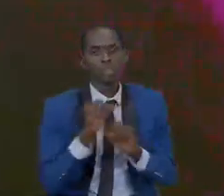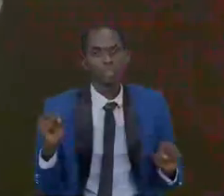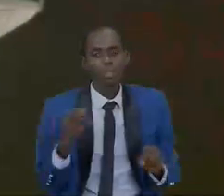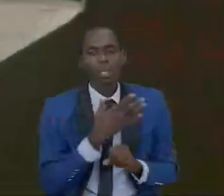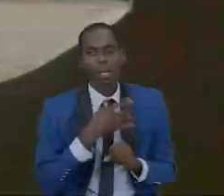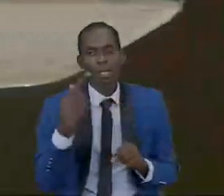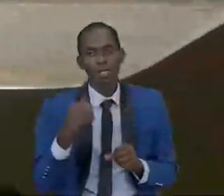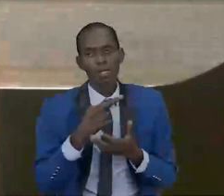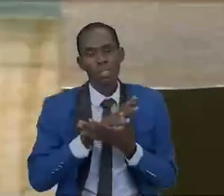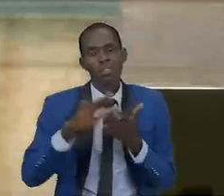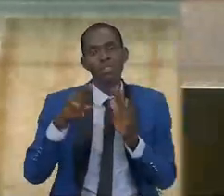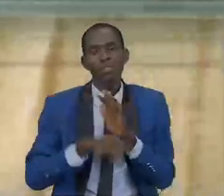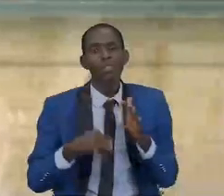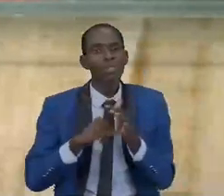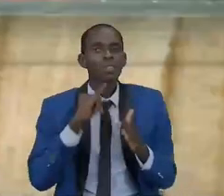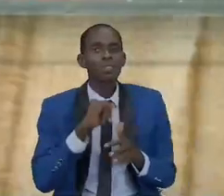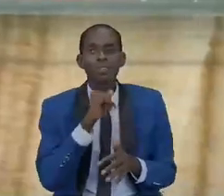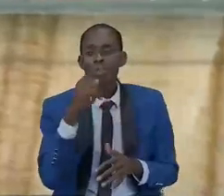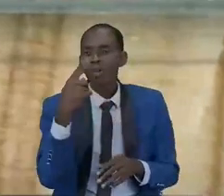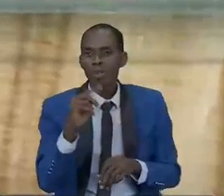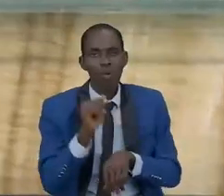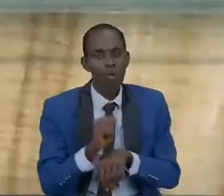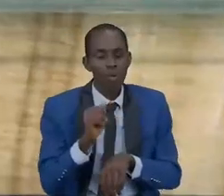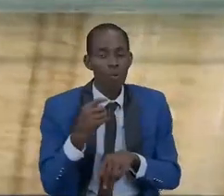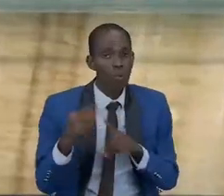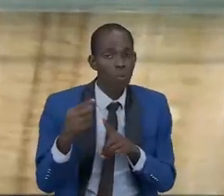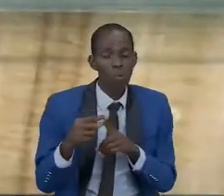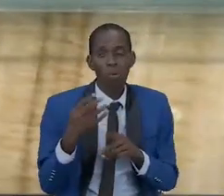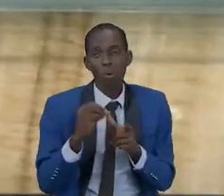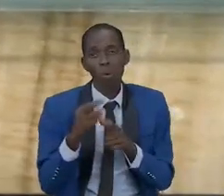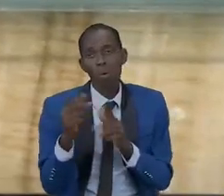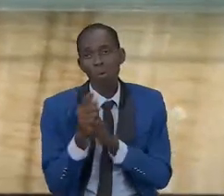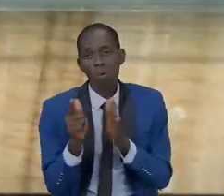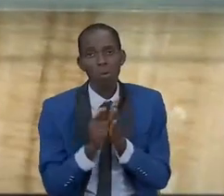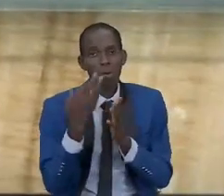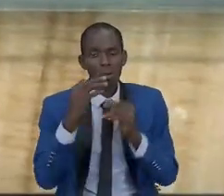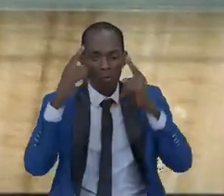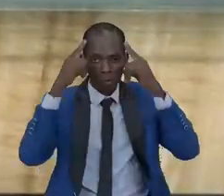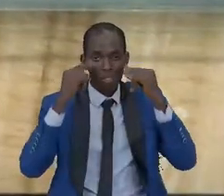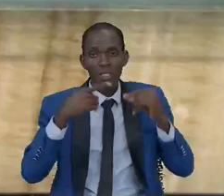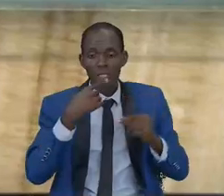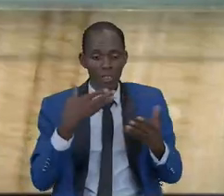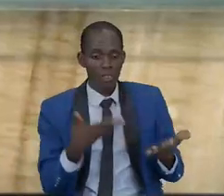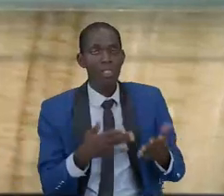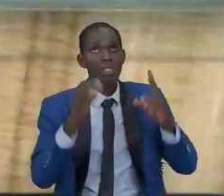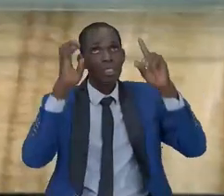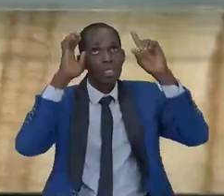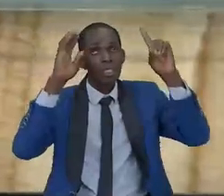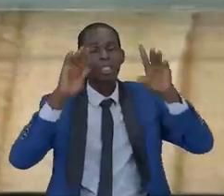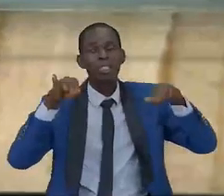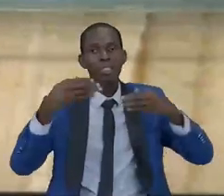justice de Dieu ce n'est pas la loi de Moïse qui m'a sauvé et de qui s'est livré lui-même pour moi